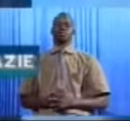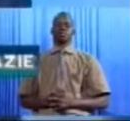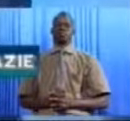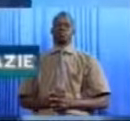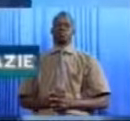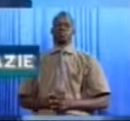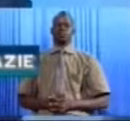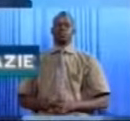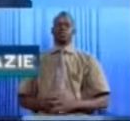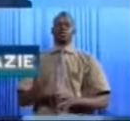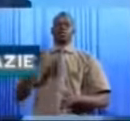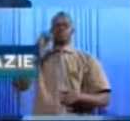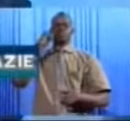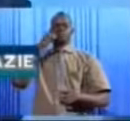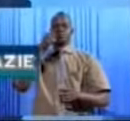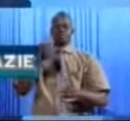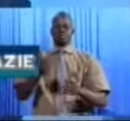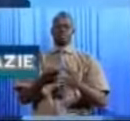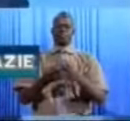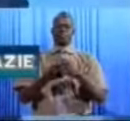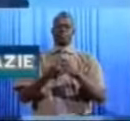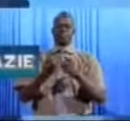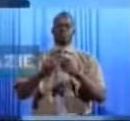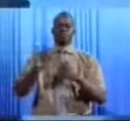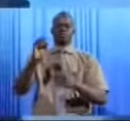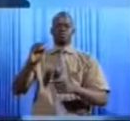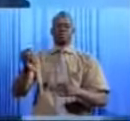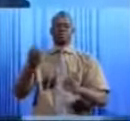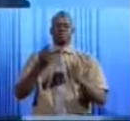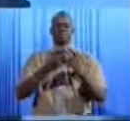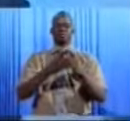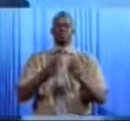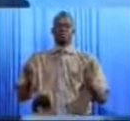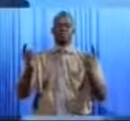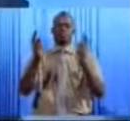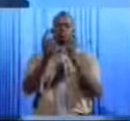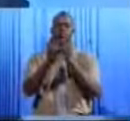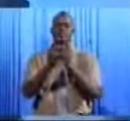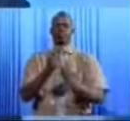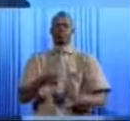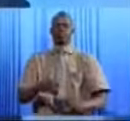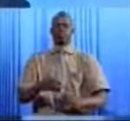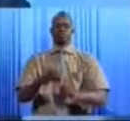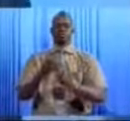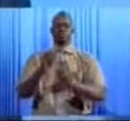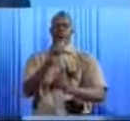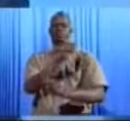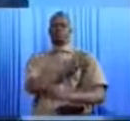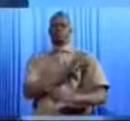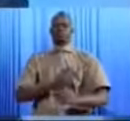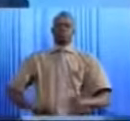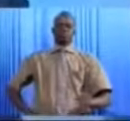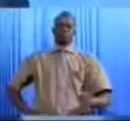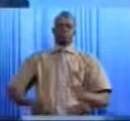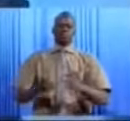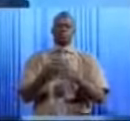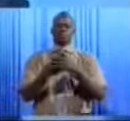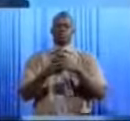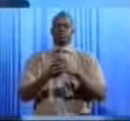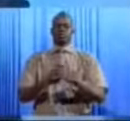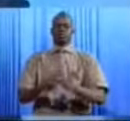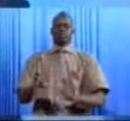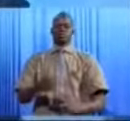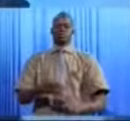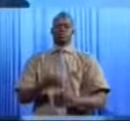ça me met donc que s'ouvre à ouagadougou la première session ordinaire de l'année de l'assemblée nationale l'ouverture solennelle de cette